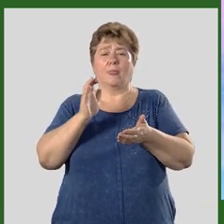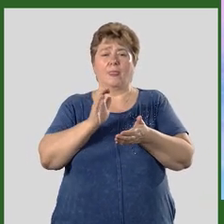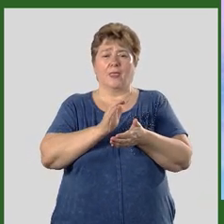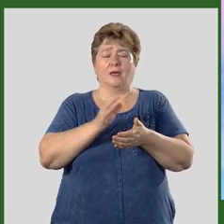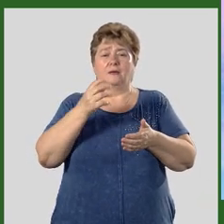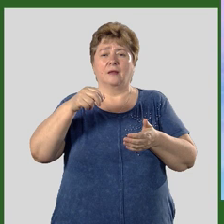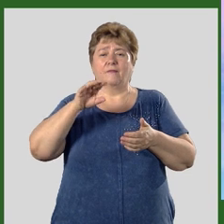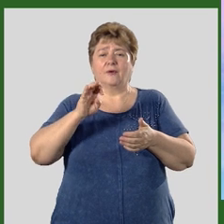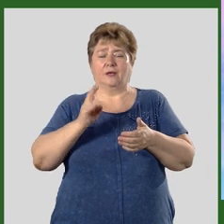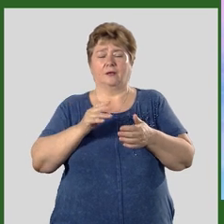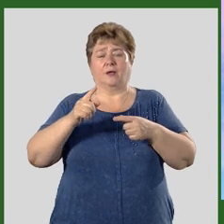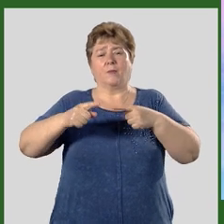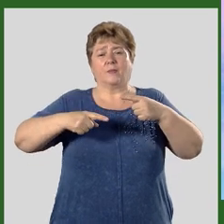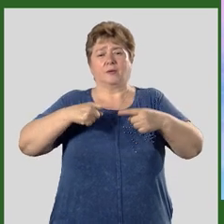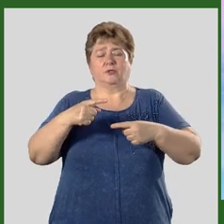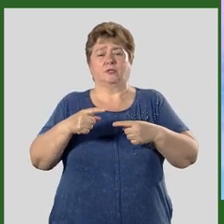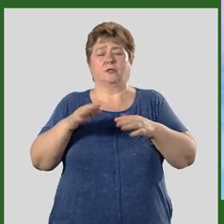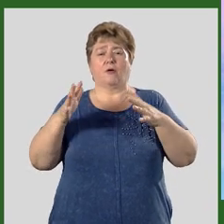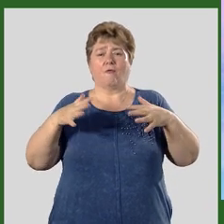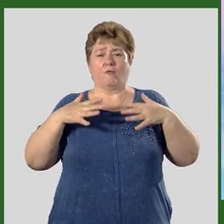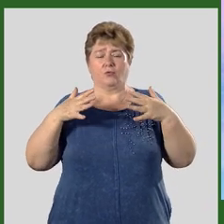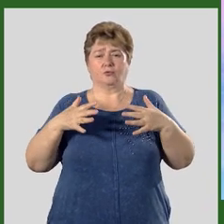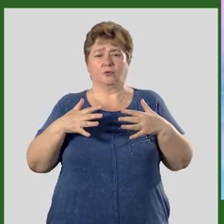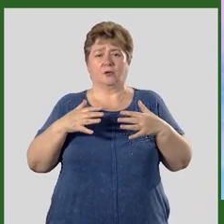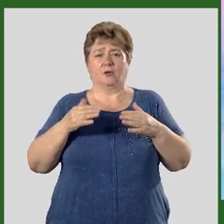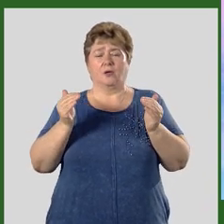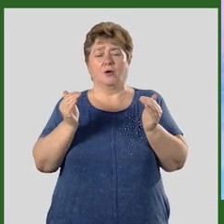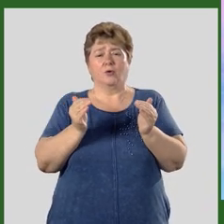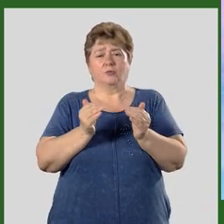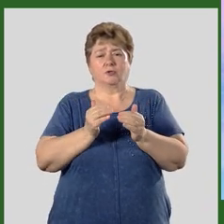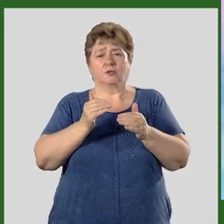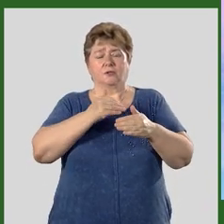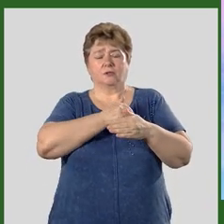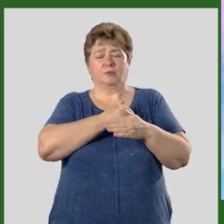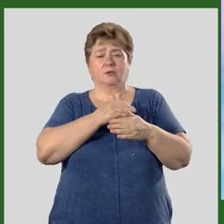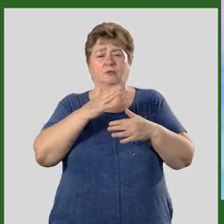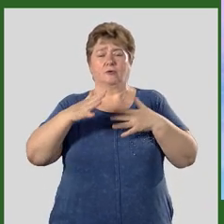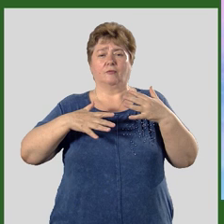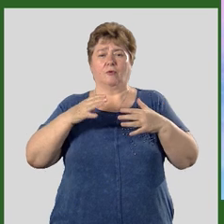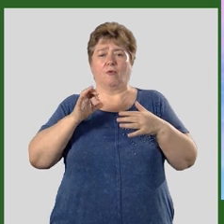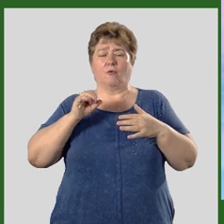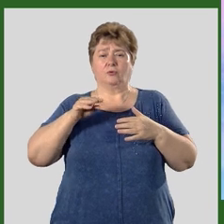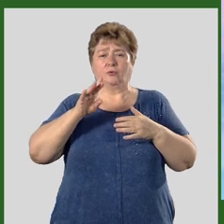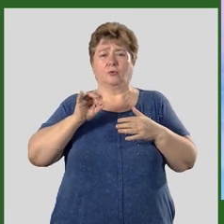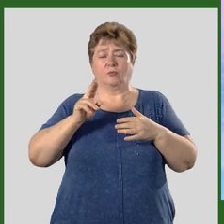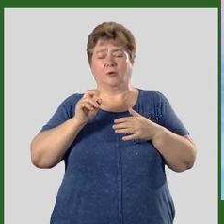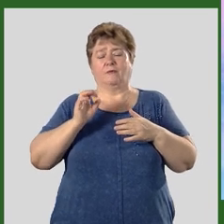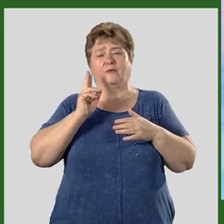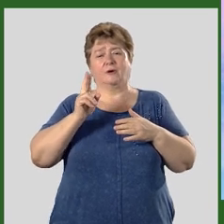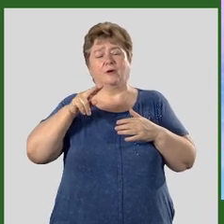давлении, перемещении воздуха. Уменьшение температуры воздуха от тропиков к